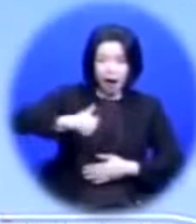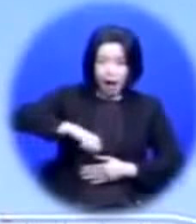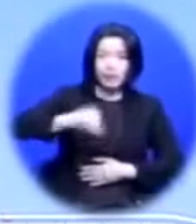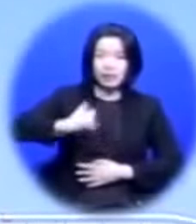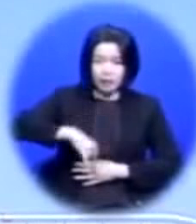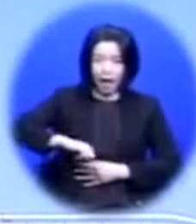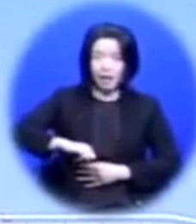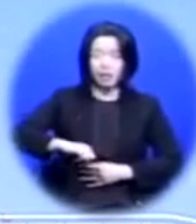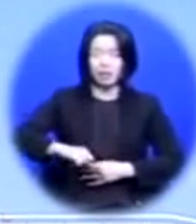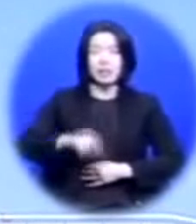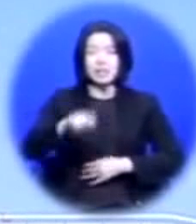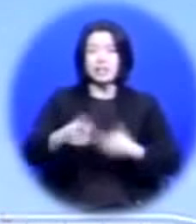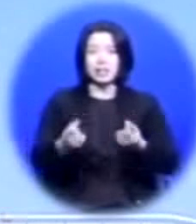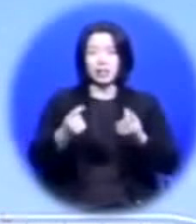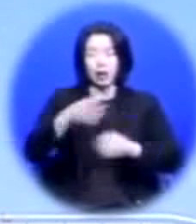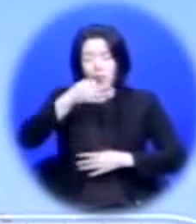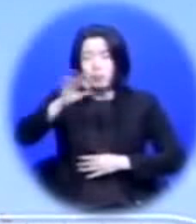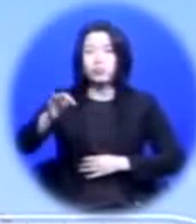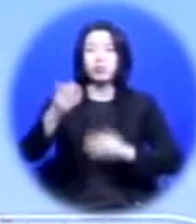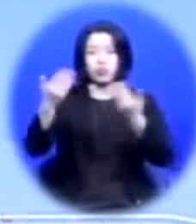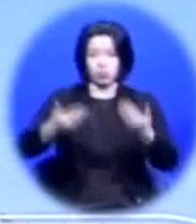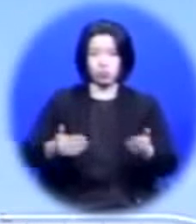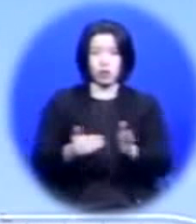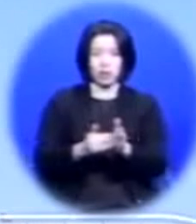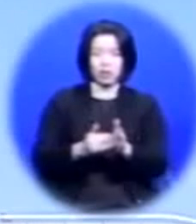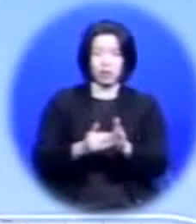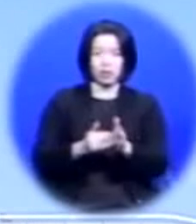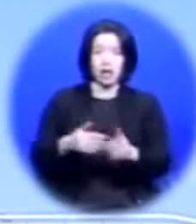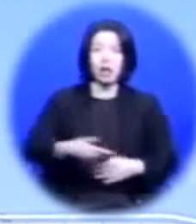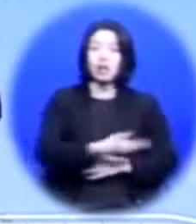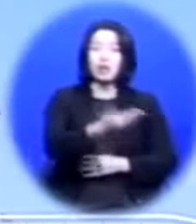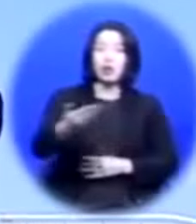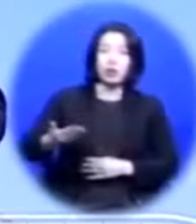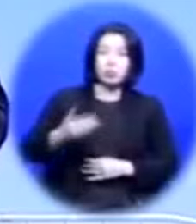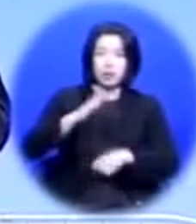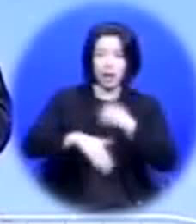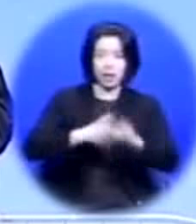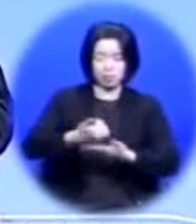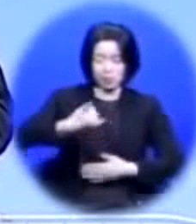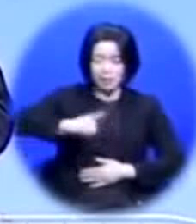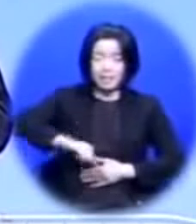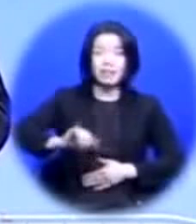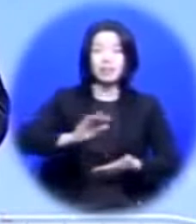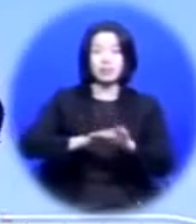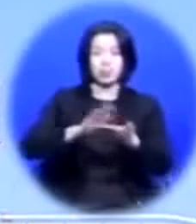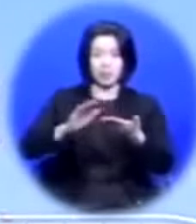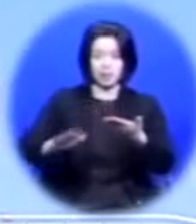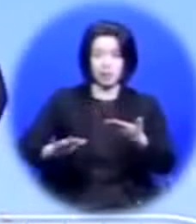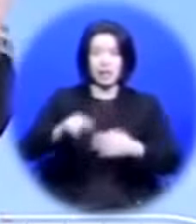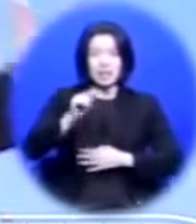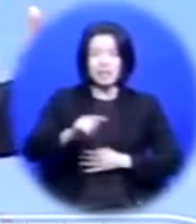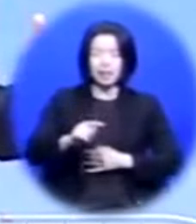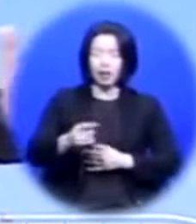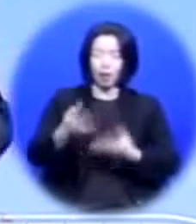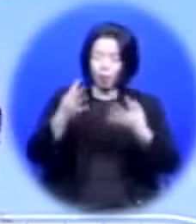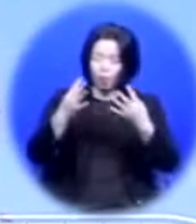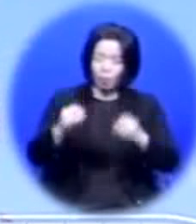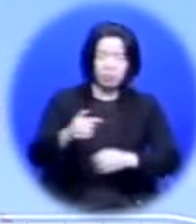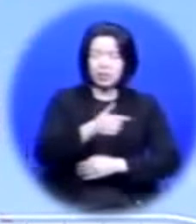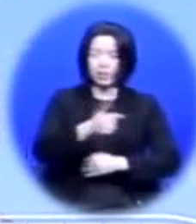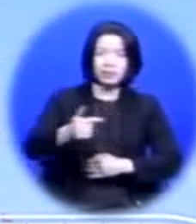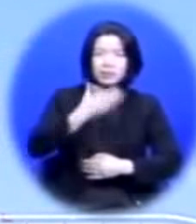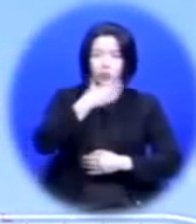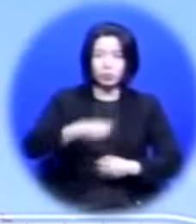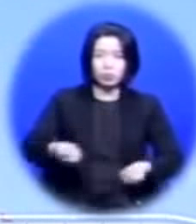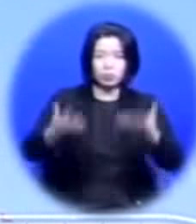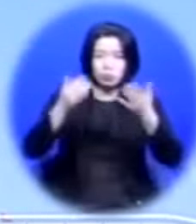딸이라고 그렇게 일컬어 주셨어요 여러분은 하나님의 자녀입니다 이게 얼마나 놀라운